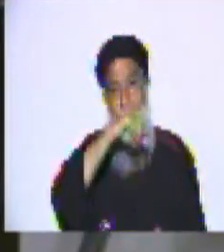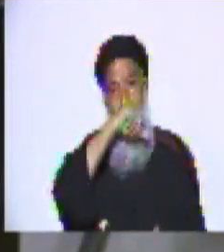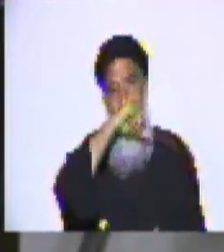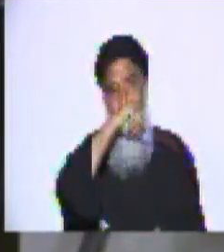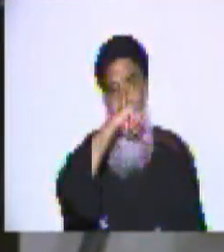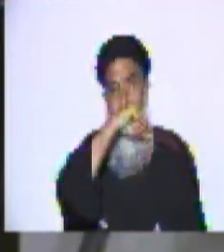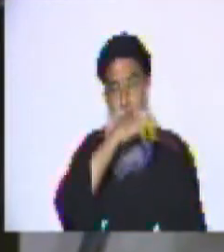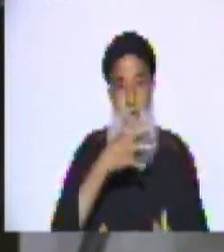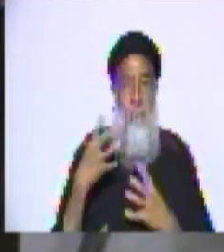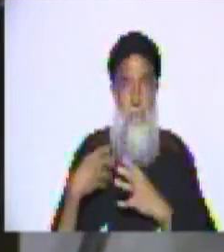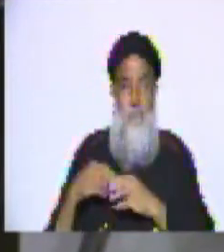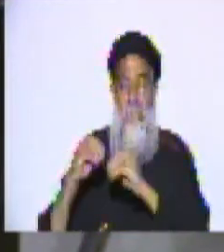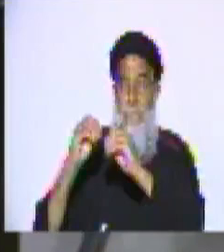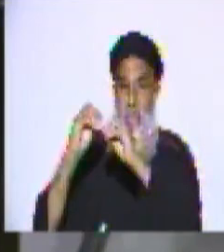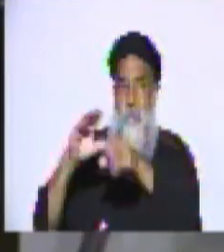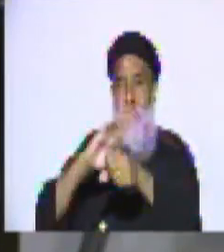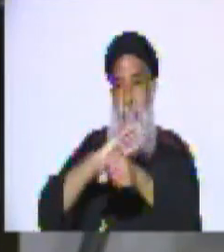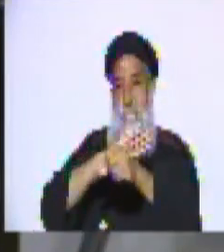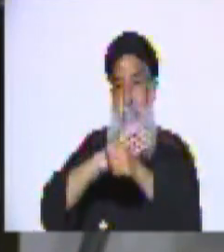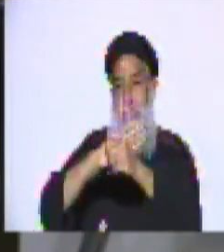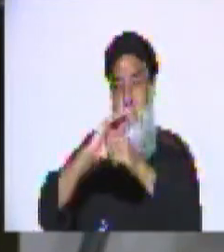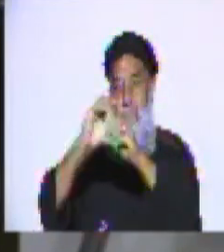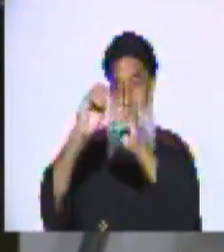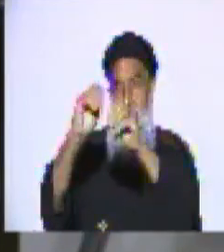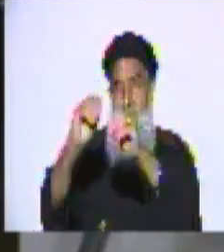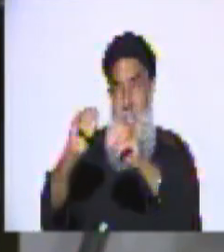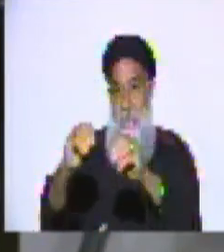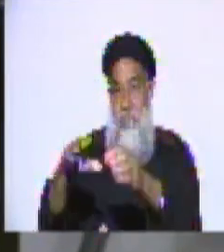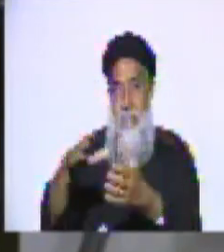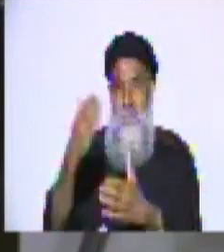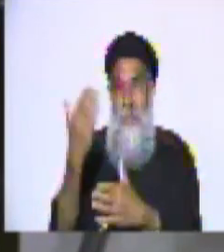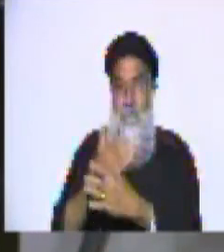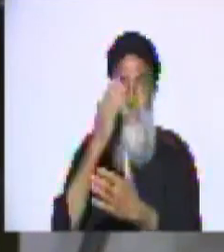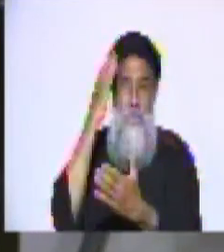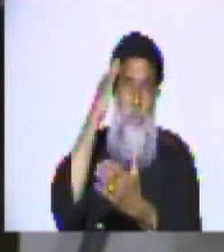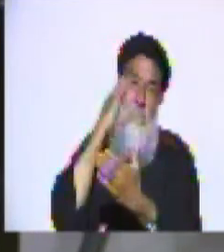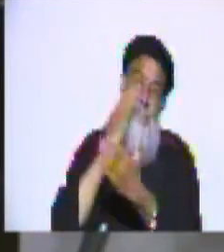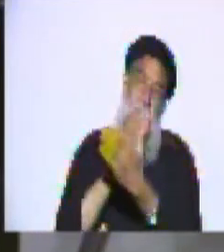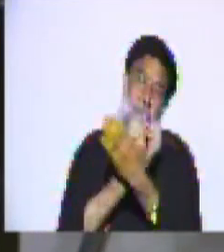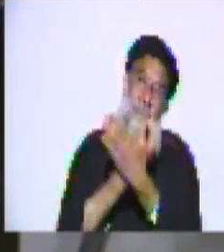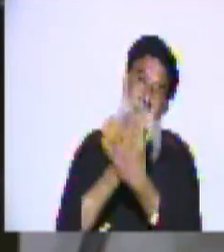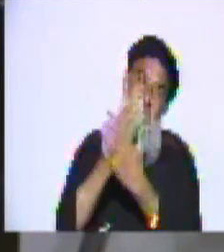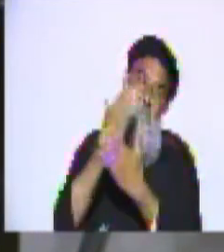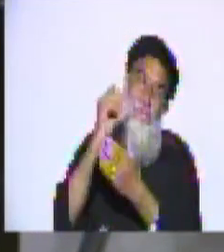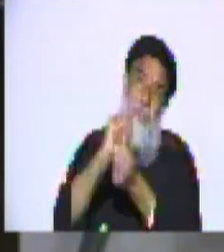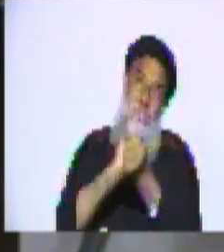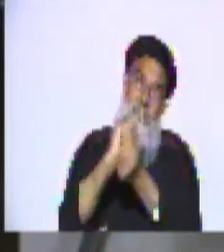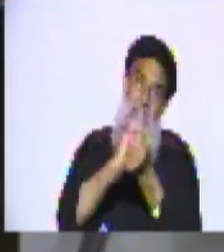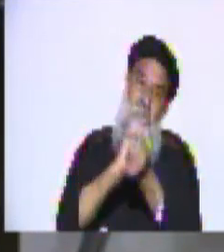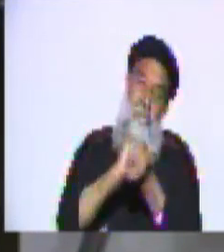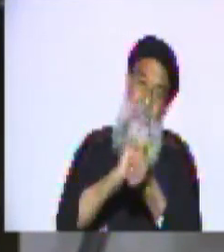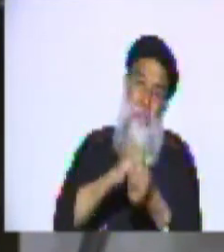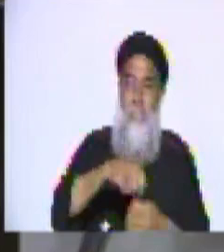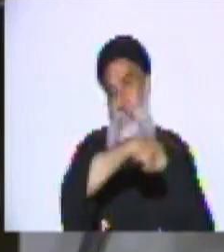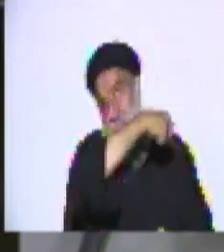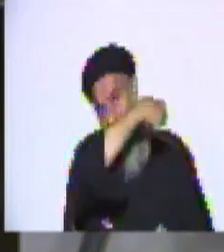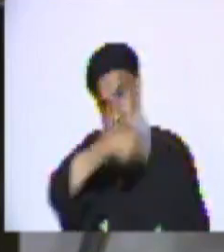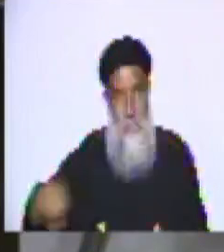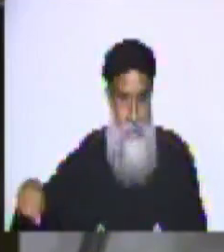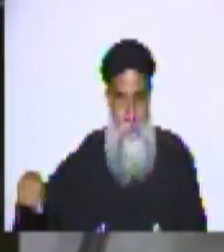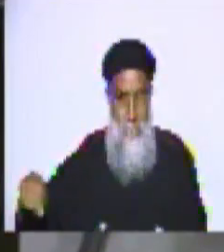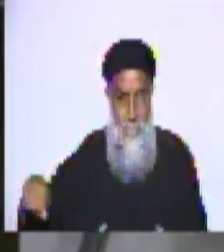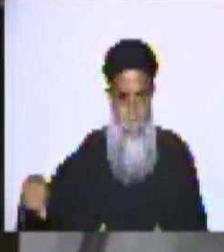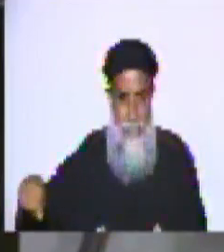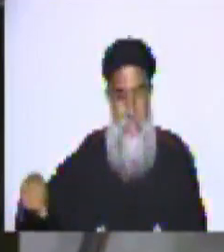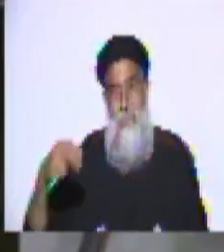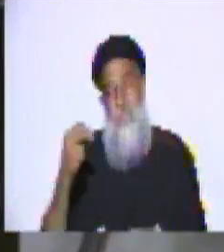خطيتي يحطها على الذبيحة، عشان كده بتغفر، وباخد الدم ثمن الخطية فأتبرأ منه،